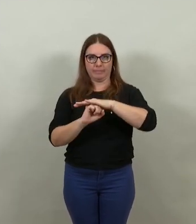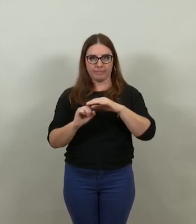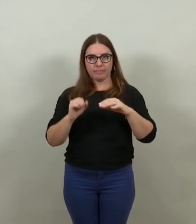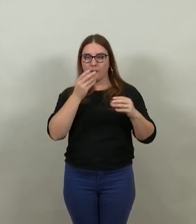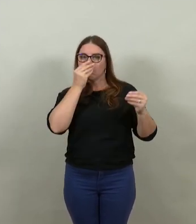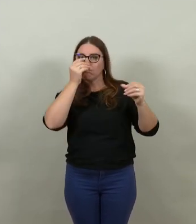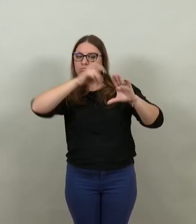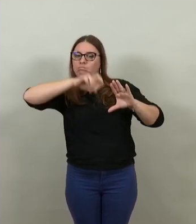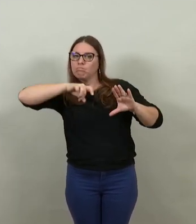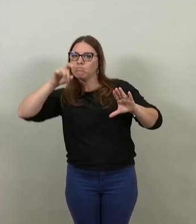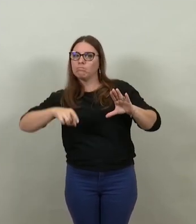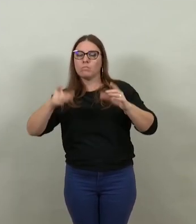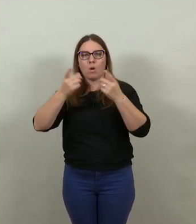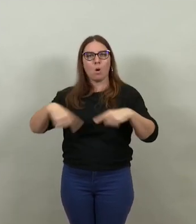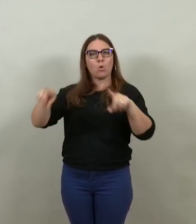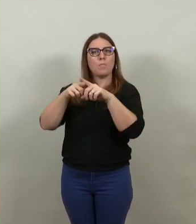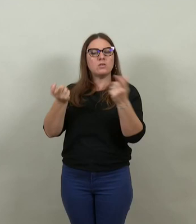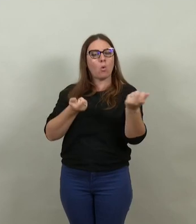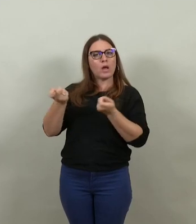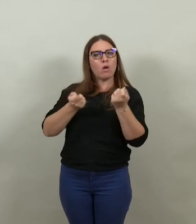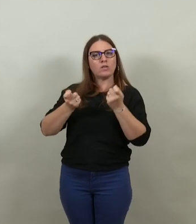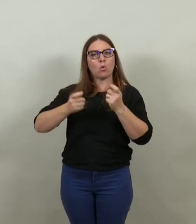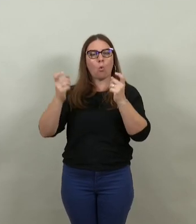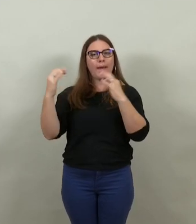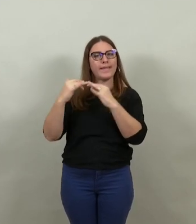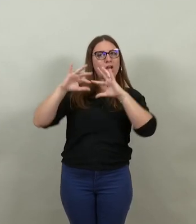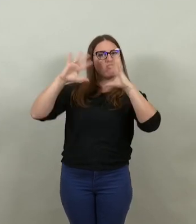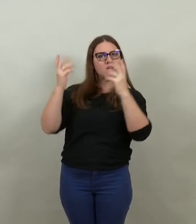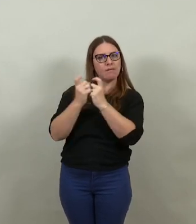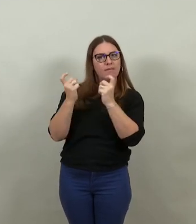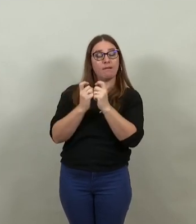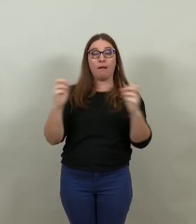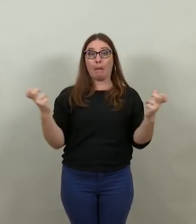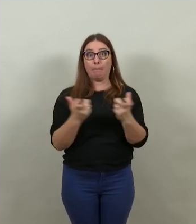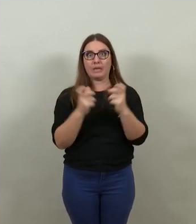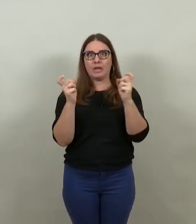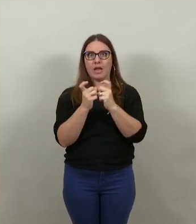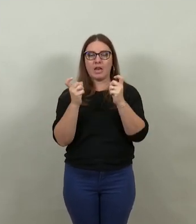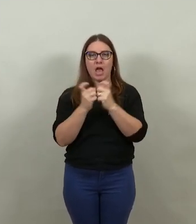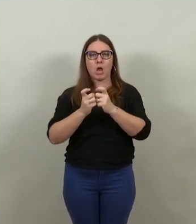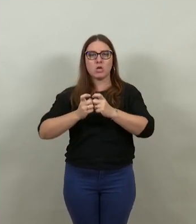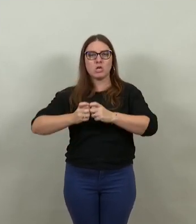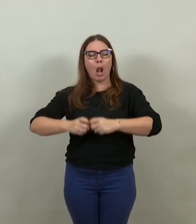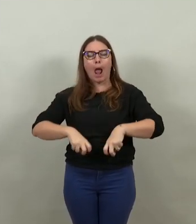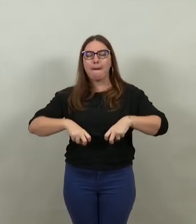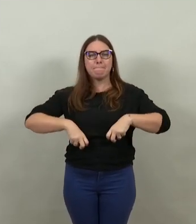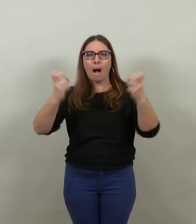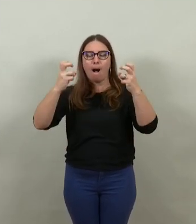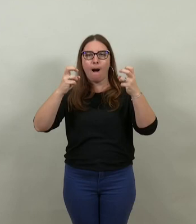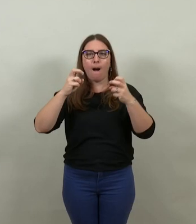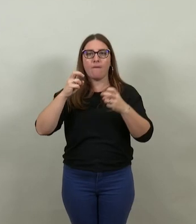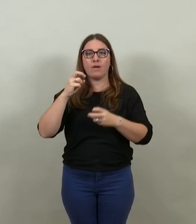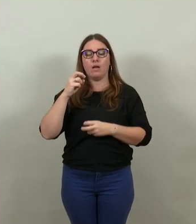estimation de la Commission de régulation de l'énergie les prix de l'électricité auraient bondi de 35 % en